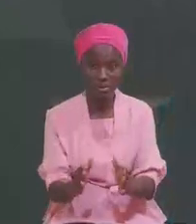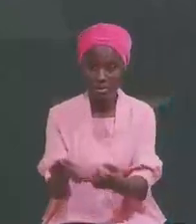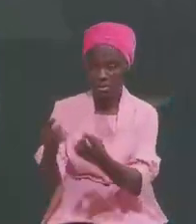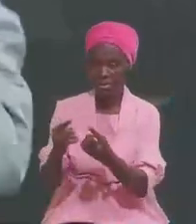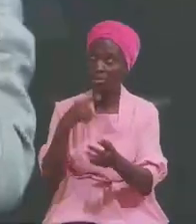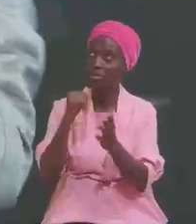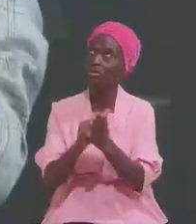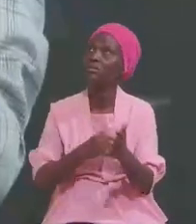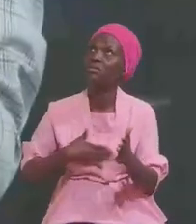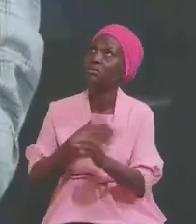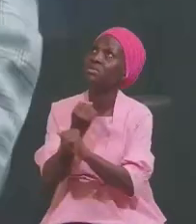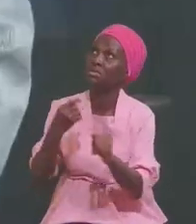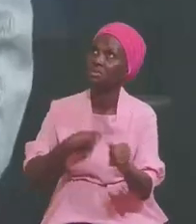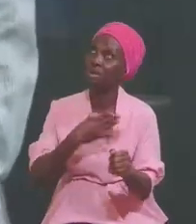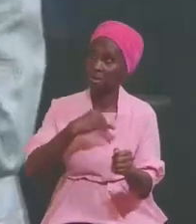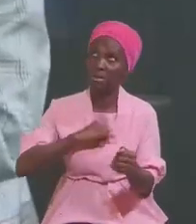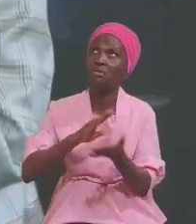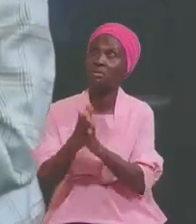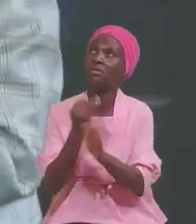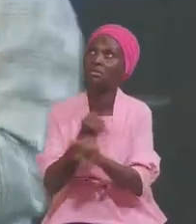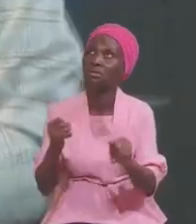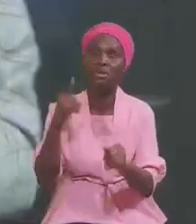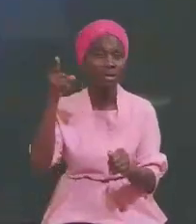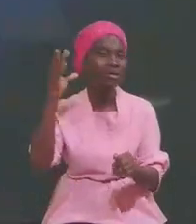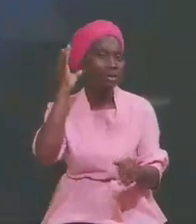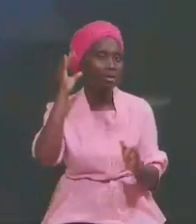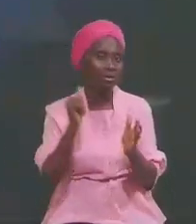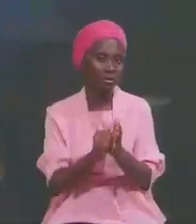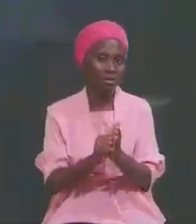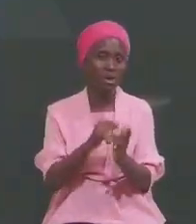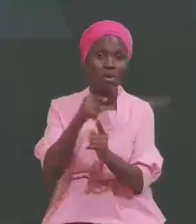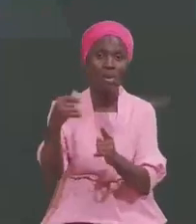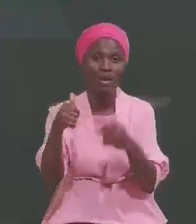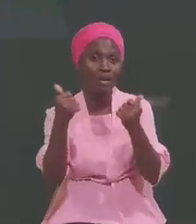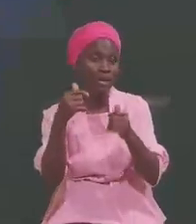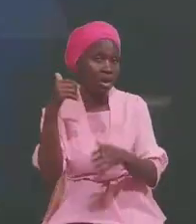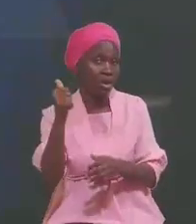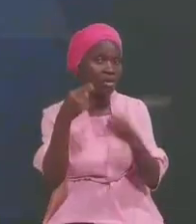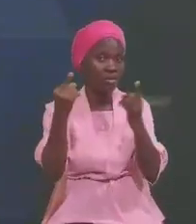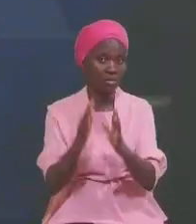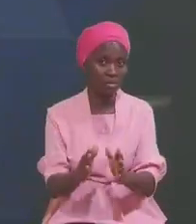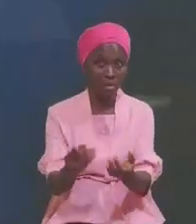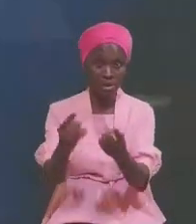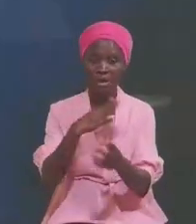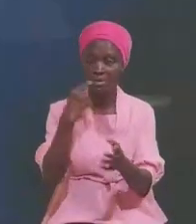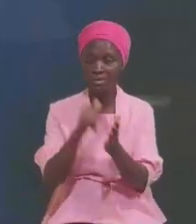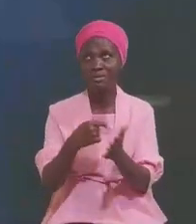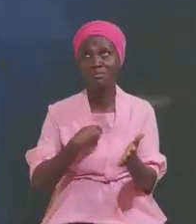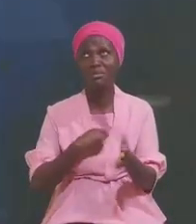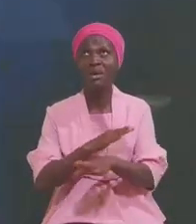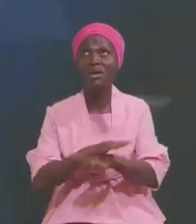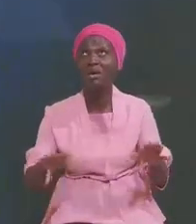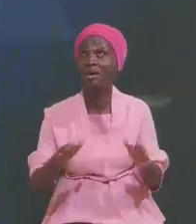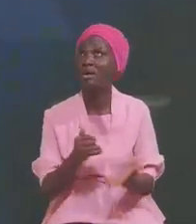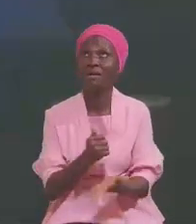sauve-moi et je serai sauvé », il exauce cela. Si le pécheur vient et dit « Seigneur, je suis désespéré, guéris-moi,